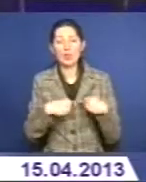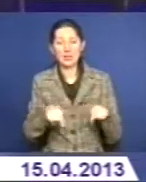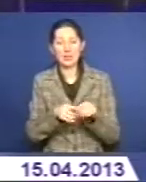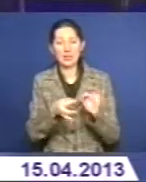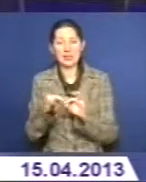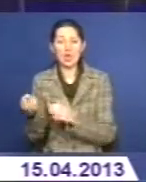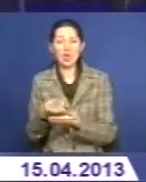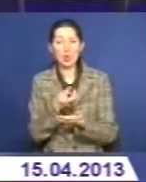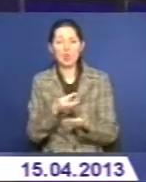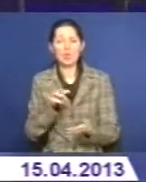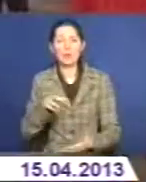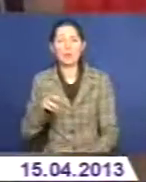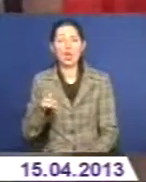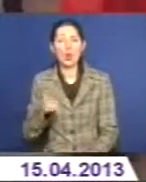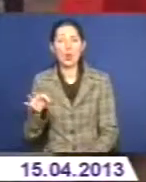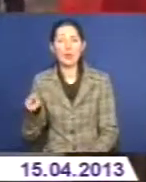сюжеті Марії Котенко.